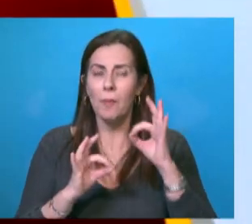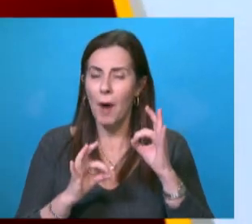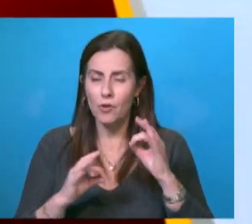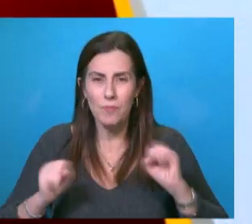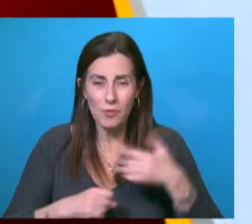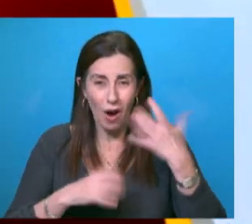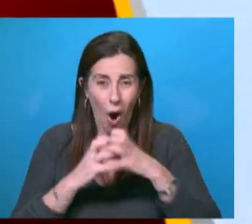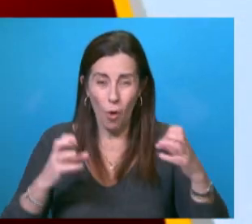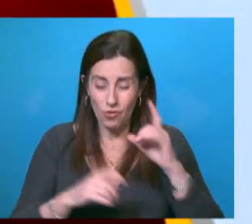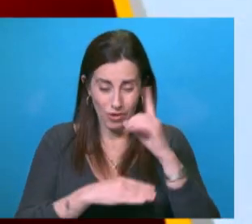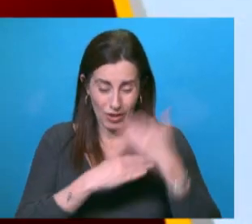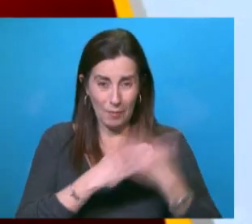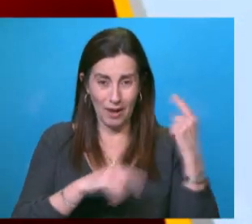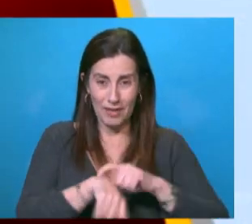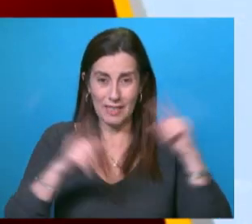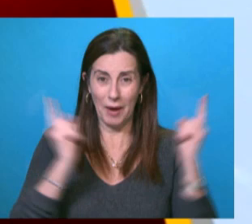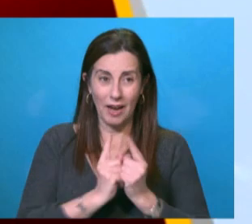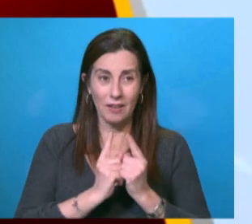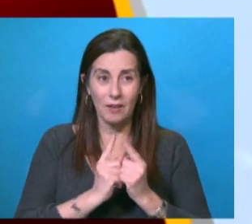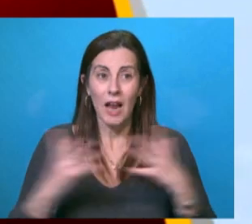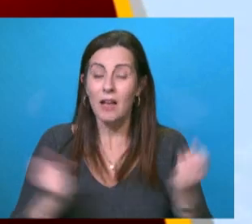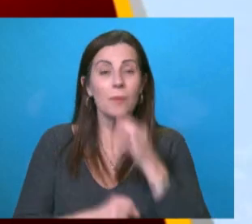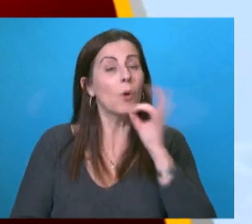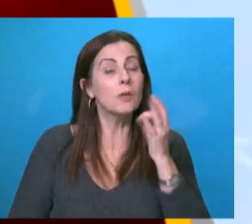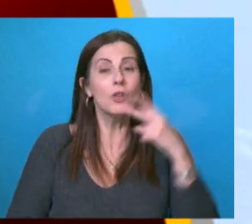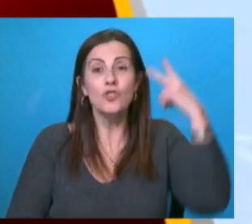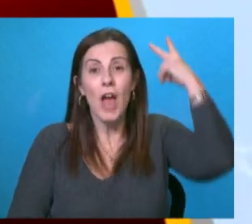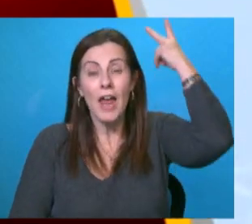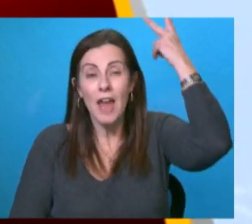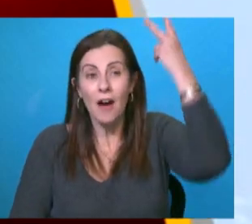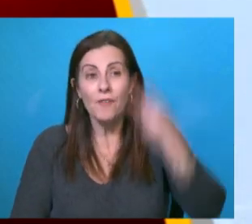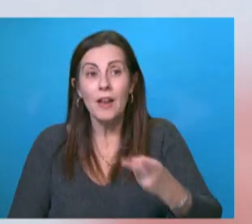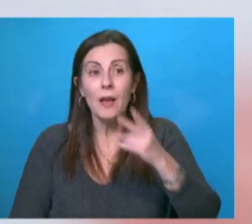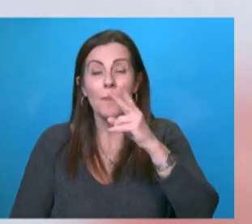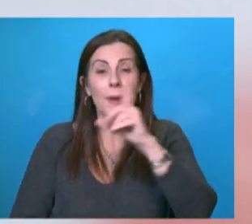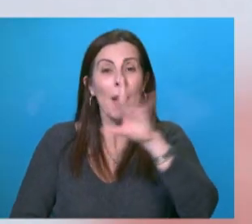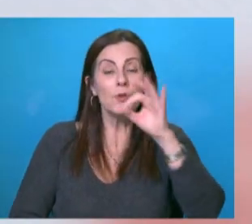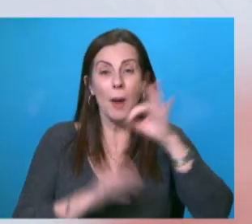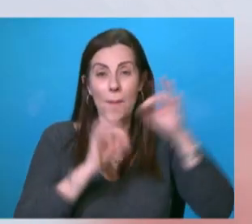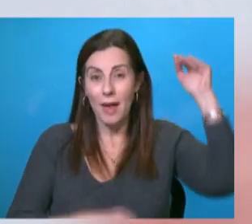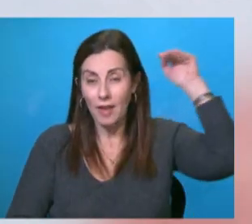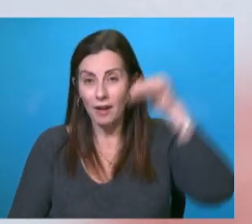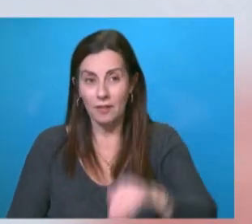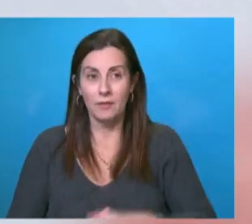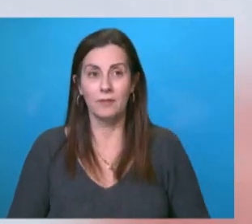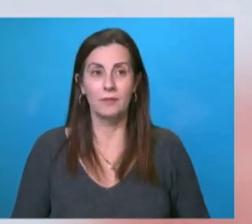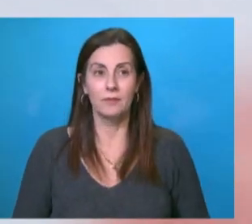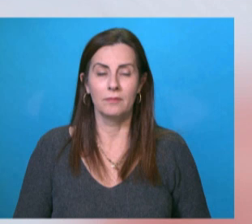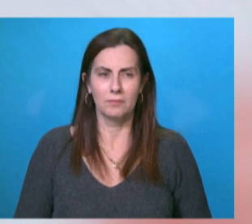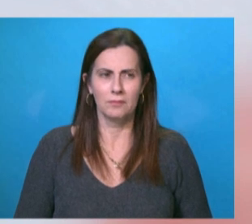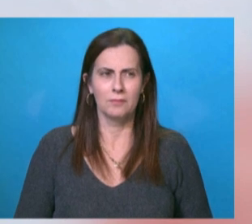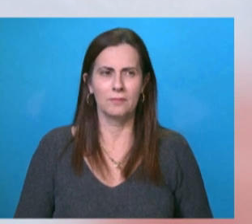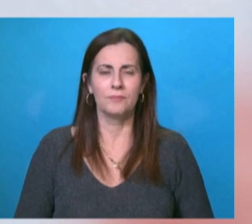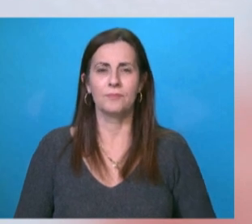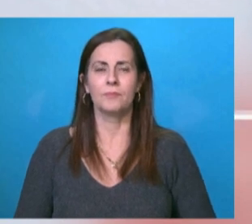that ended just a short time ago to save a teenager who fell about 500 feet. Rescuers made their way אנחנו